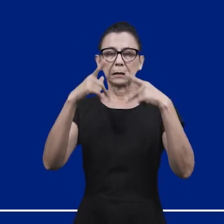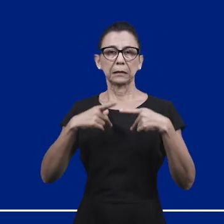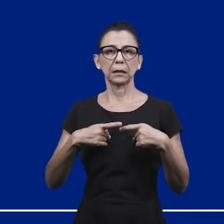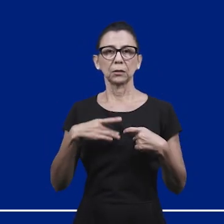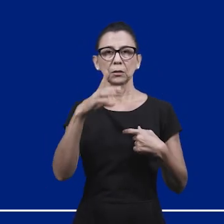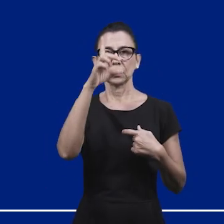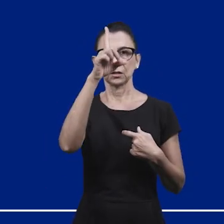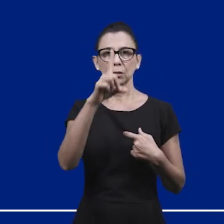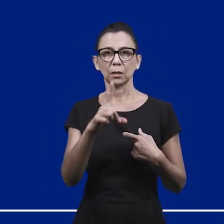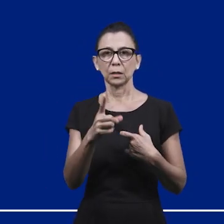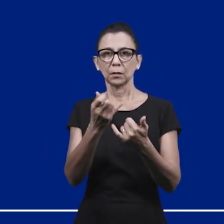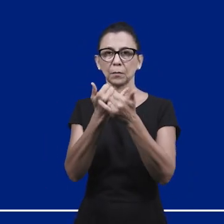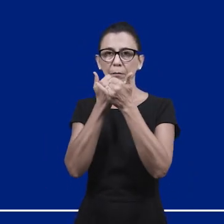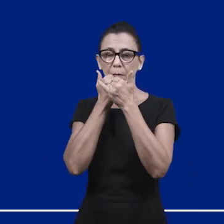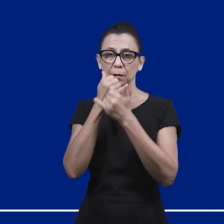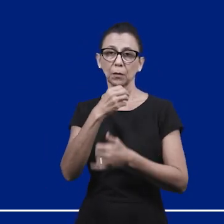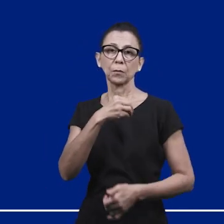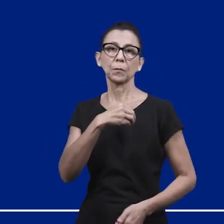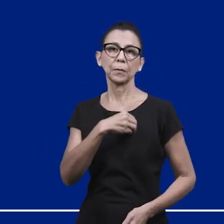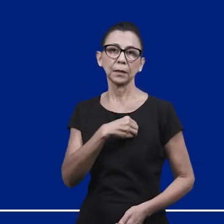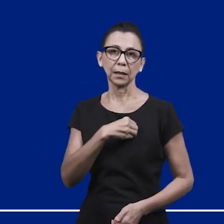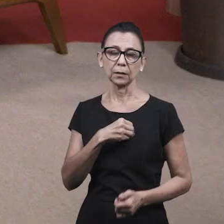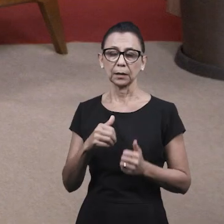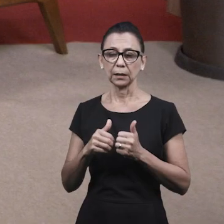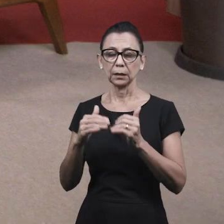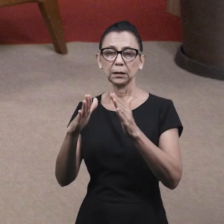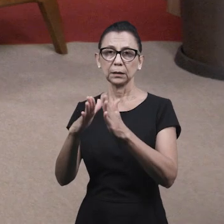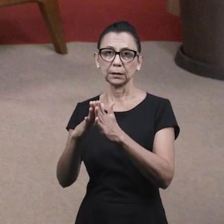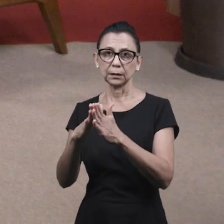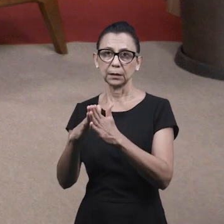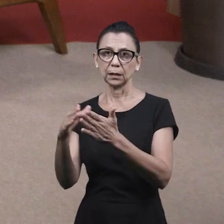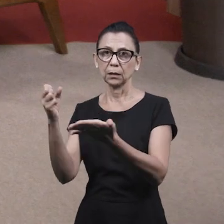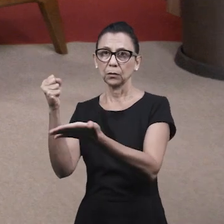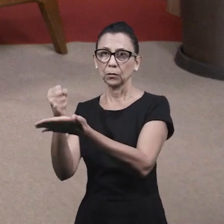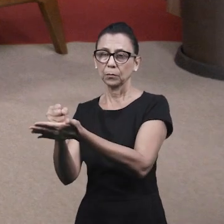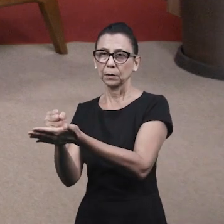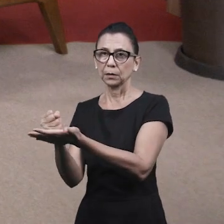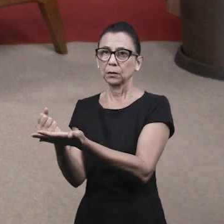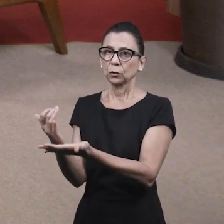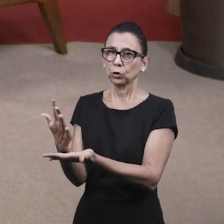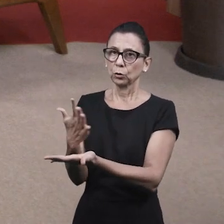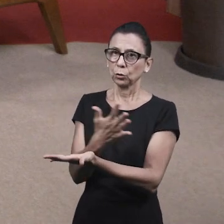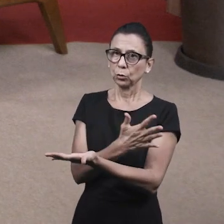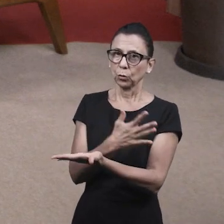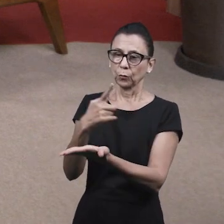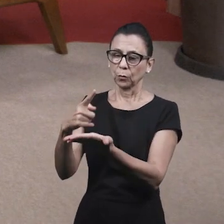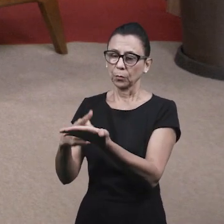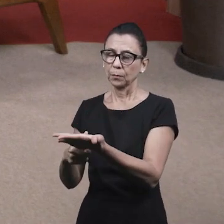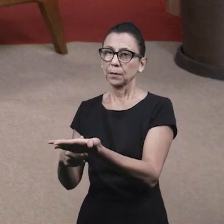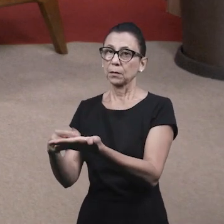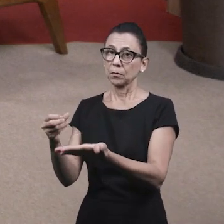péchés. Donc ce nouveau pacte a été scellé par le sang de Jésus.